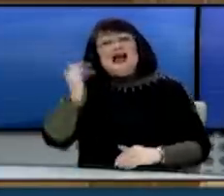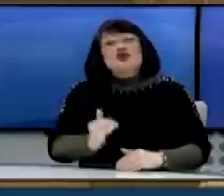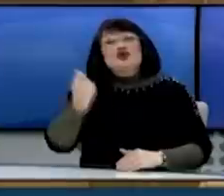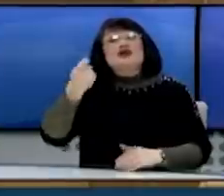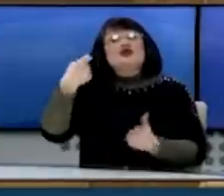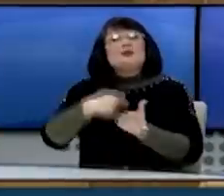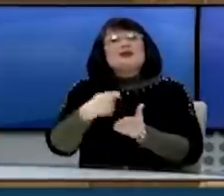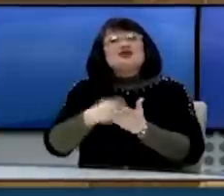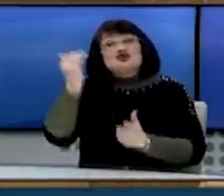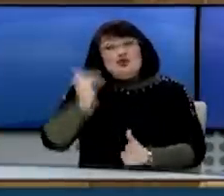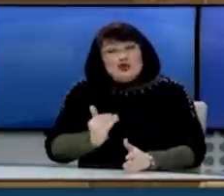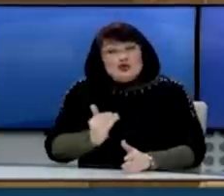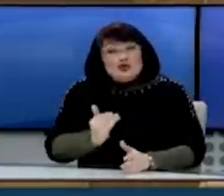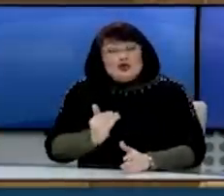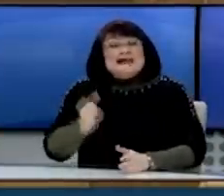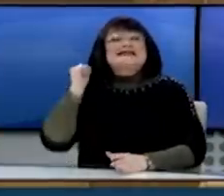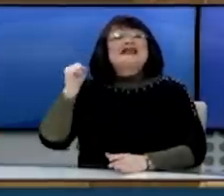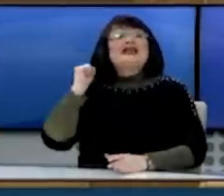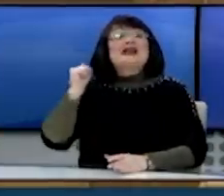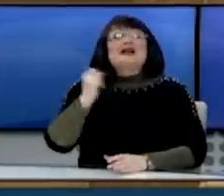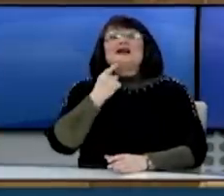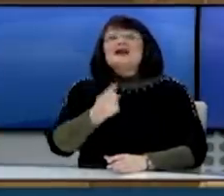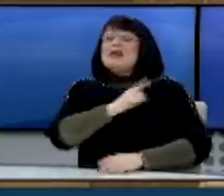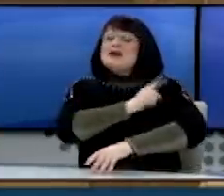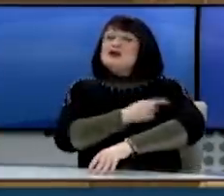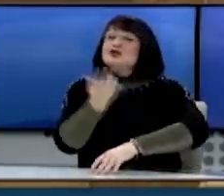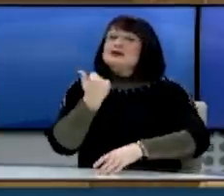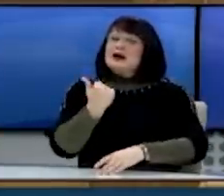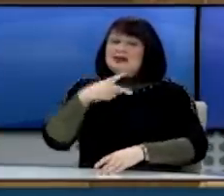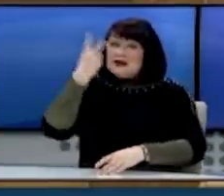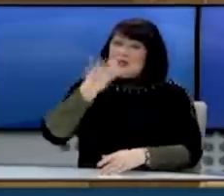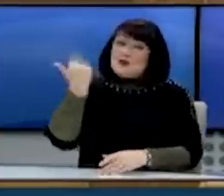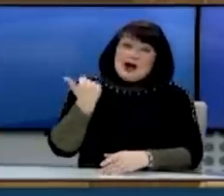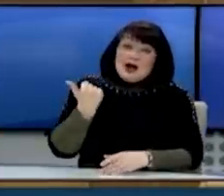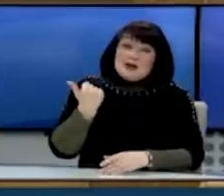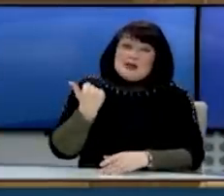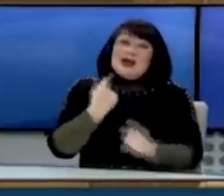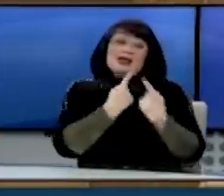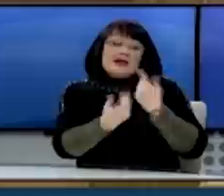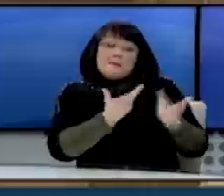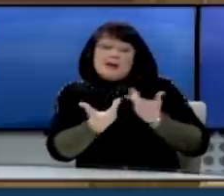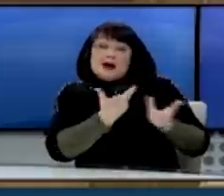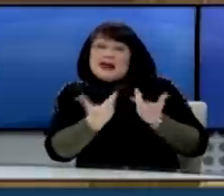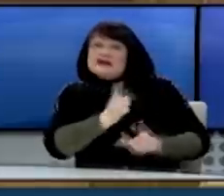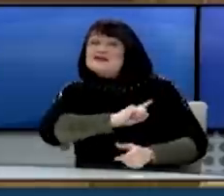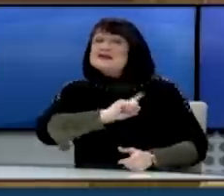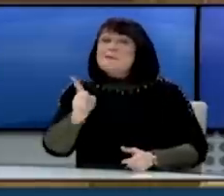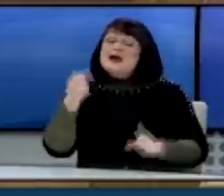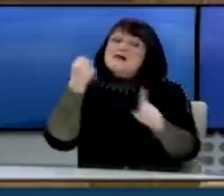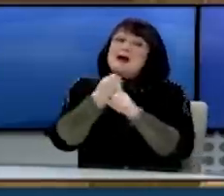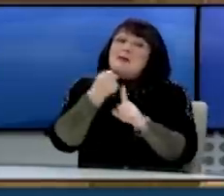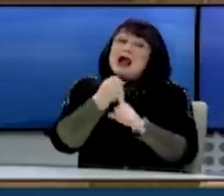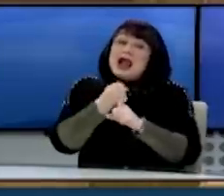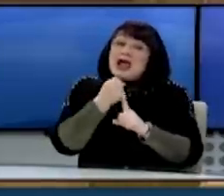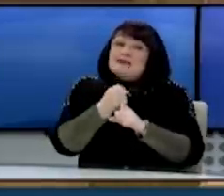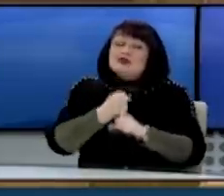μισθό και αφαίρεσε από τα συνδικάτα τη δυνατότητα και το δικαίωμα να διαπραγματεύονται, να παλεύουν